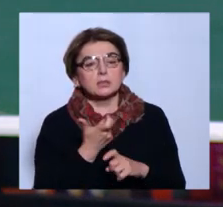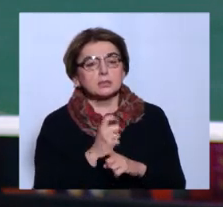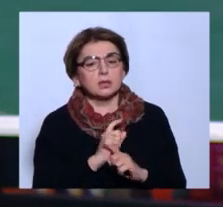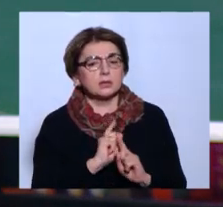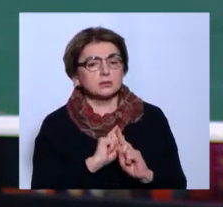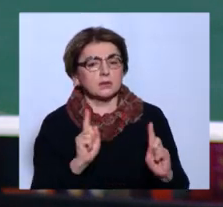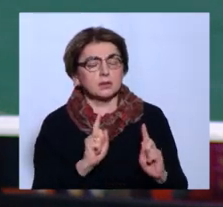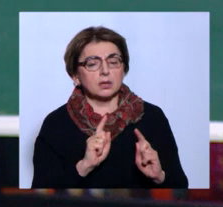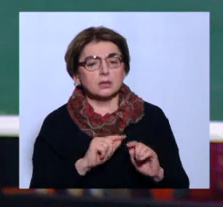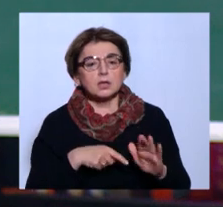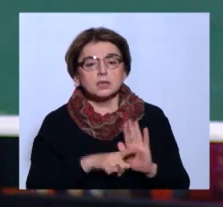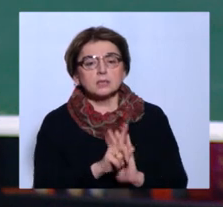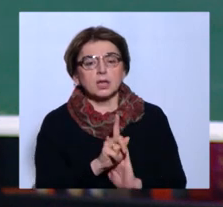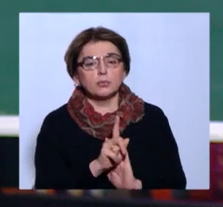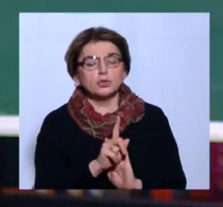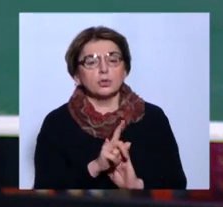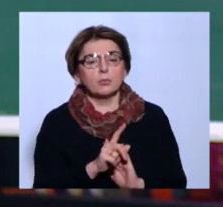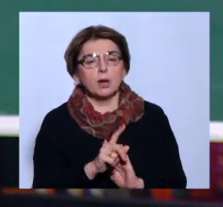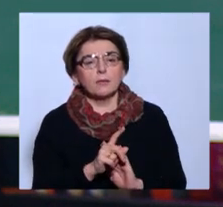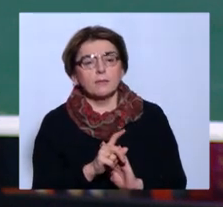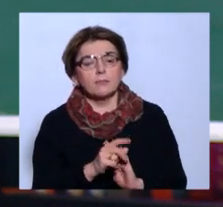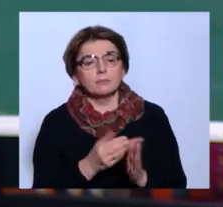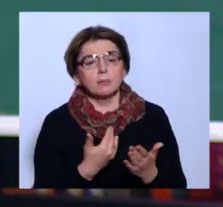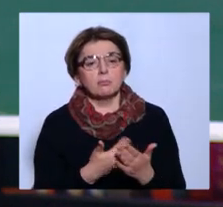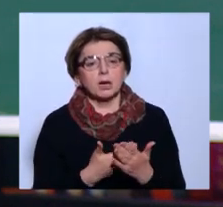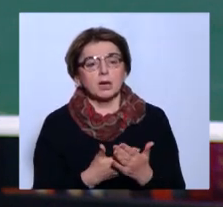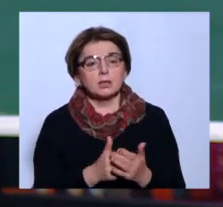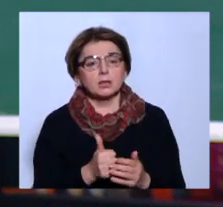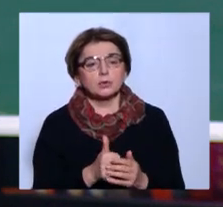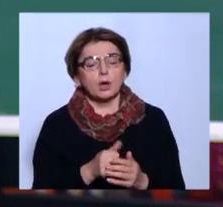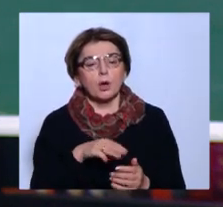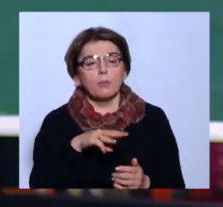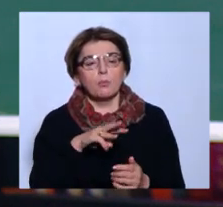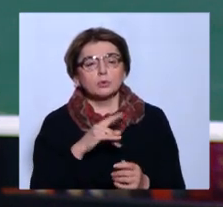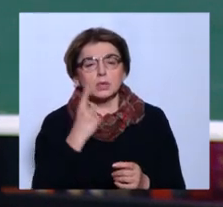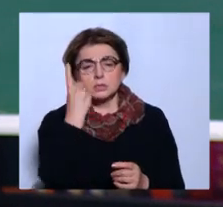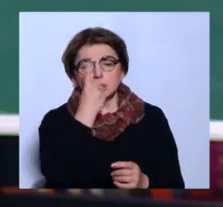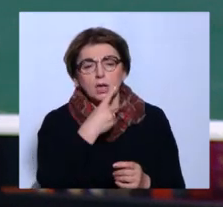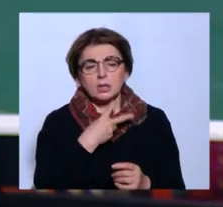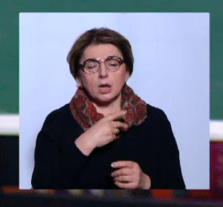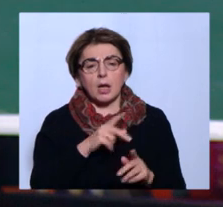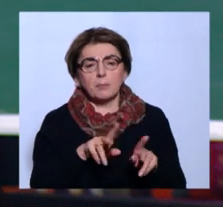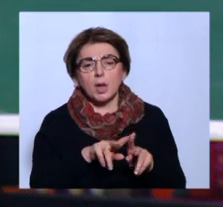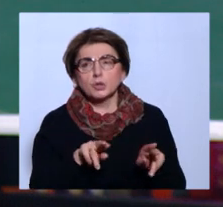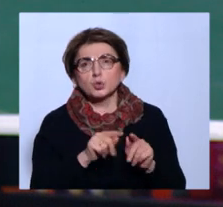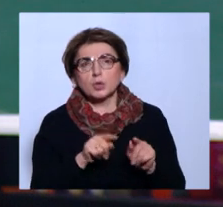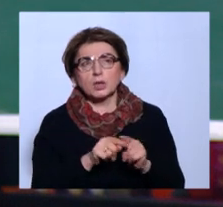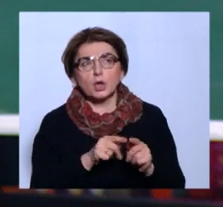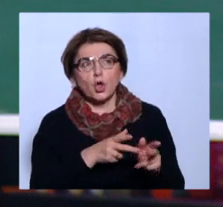სპონტანურად წარმოიშობა, ასე განსაზღვრეთ, რომ აი, ესე იგი, მუტაცია გავსო თოფის